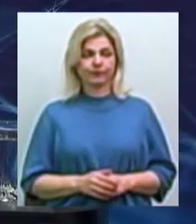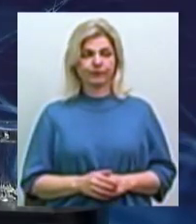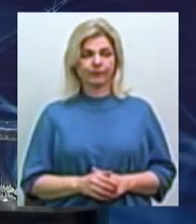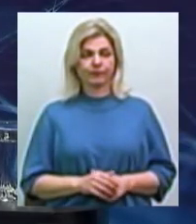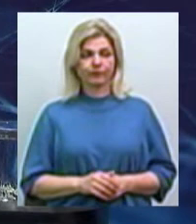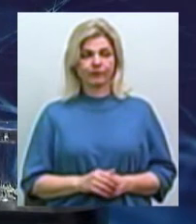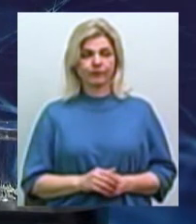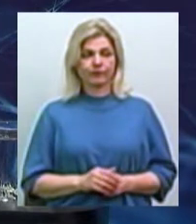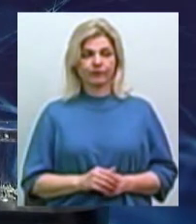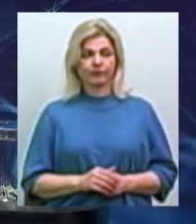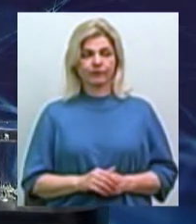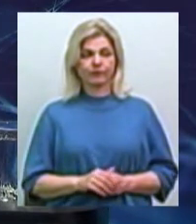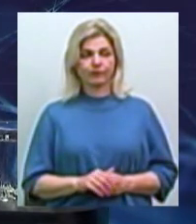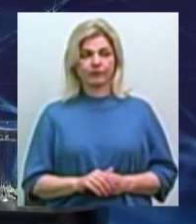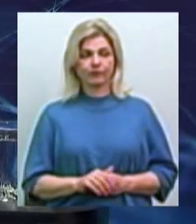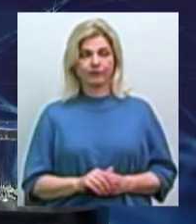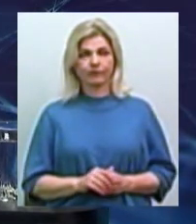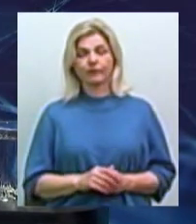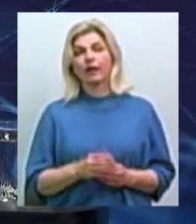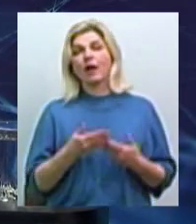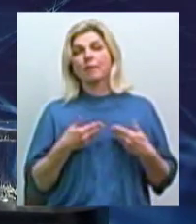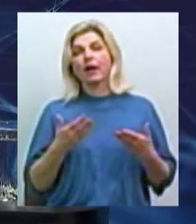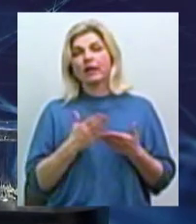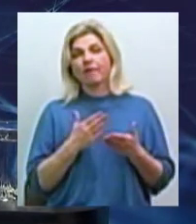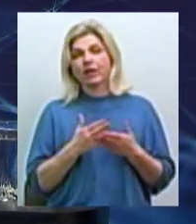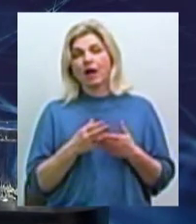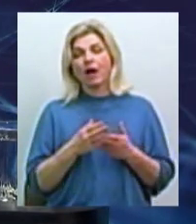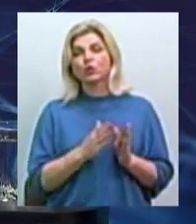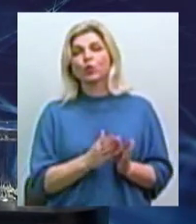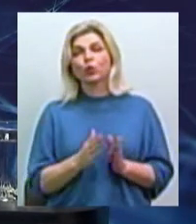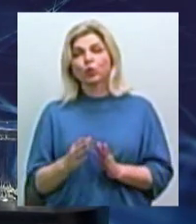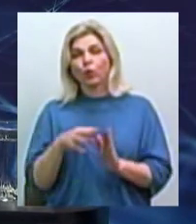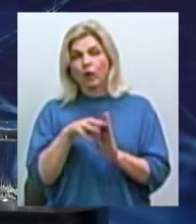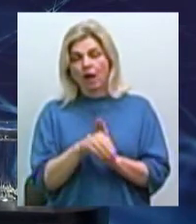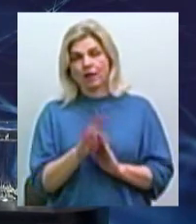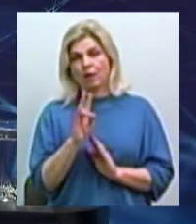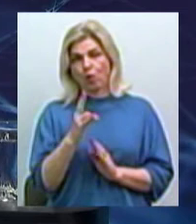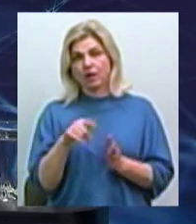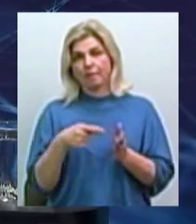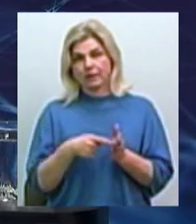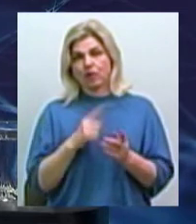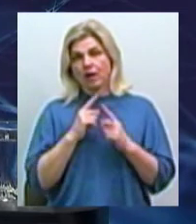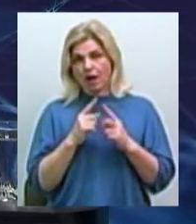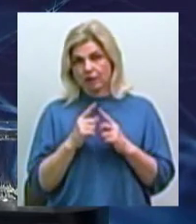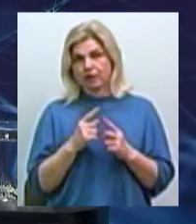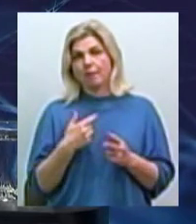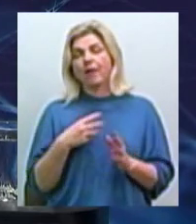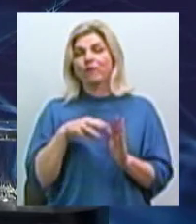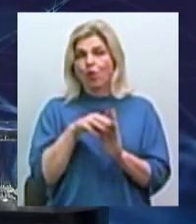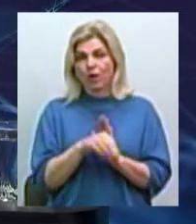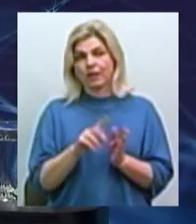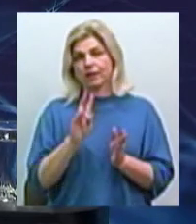Дивіться, ми є структурою Миколаївської міської ради, хоч є і окремим юридичною особою, є структурою